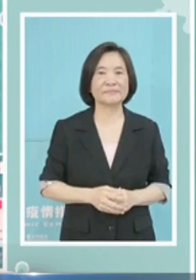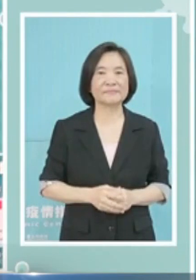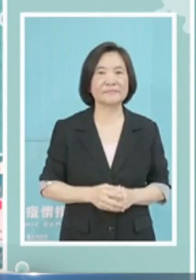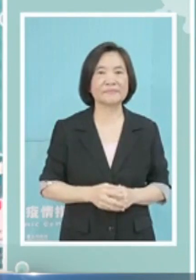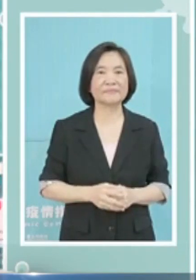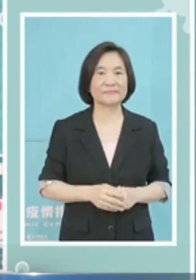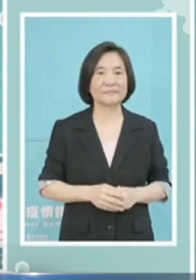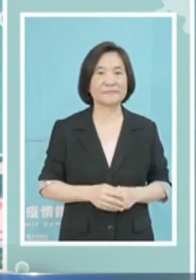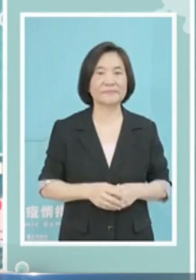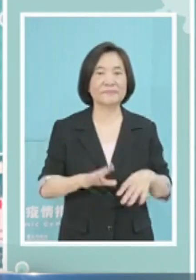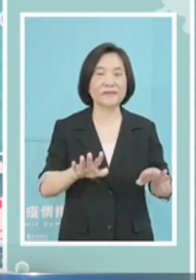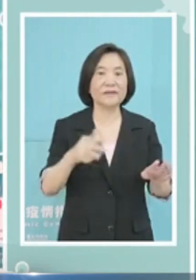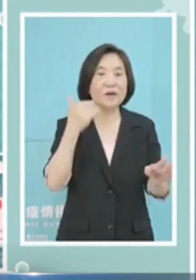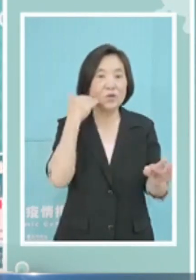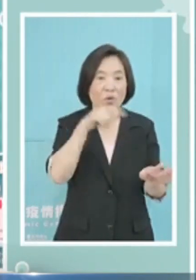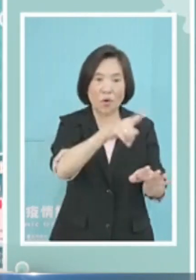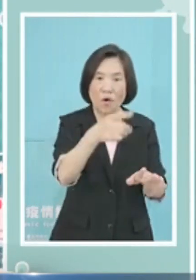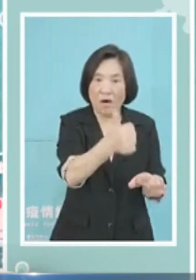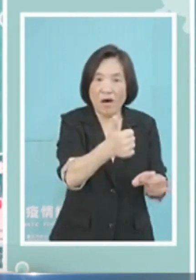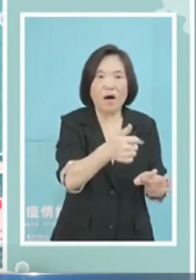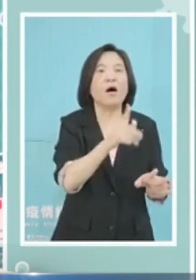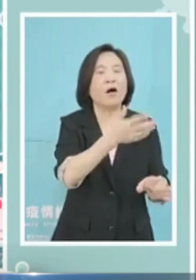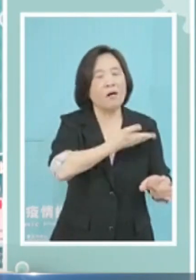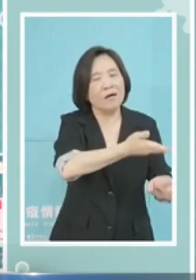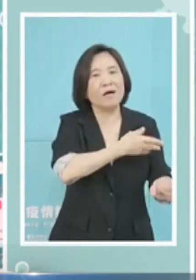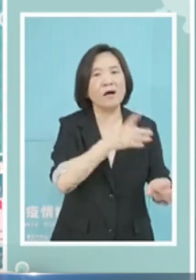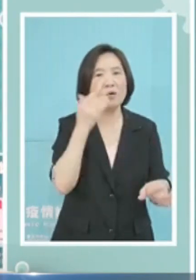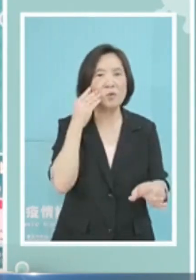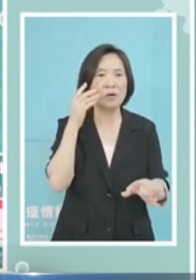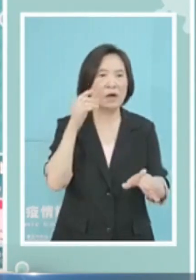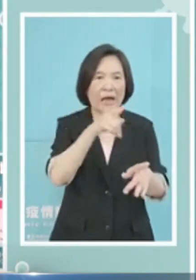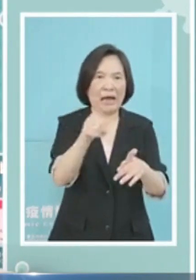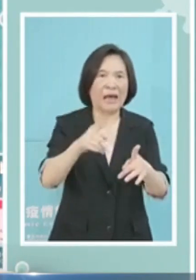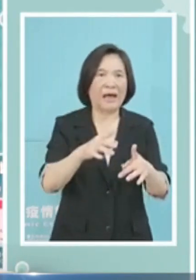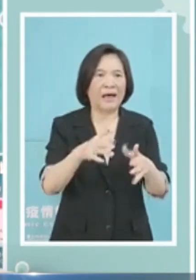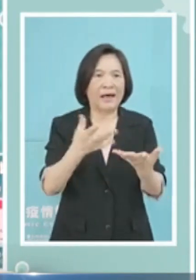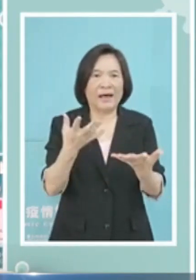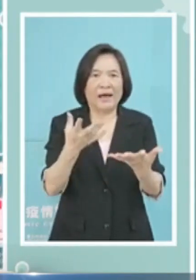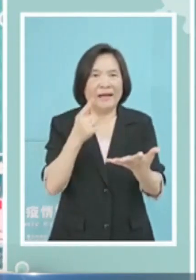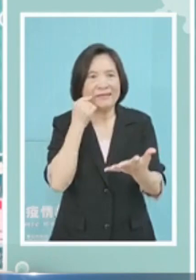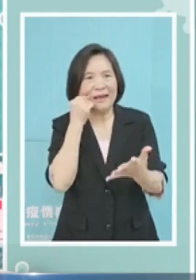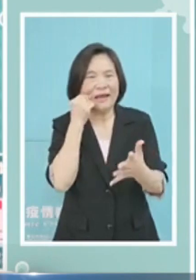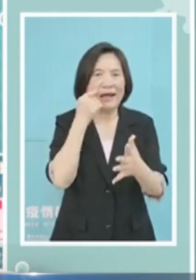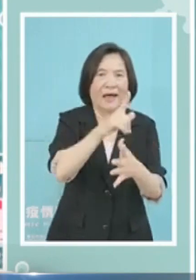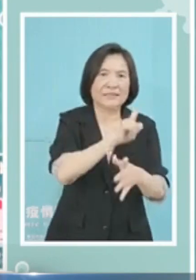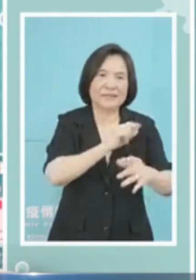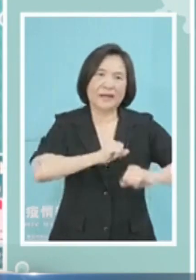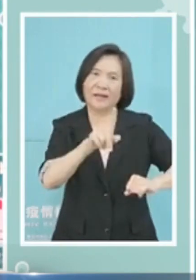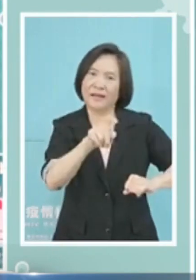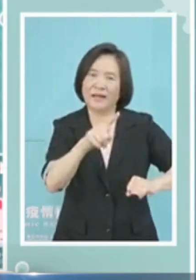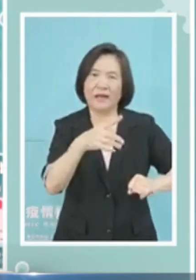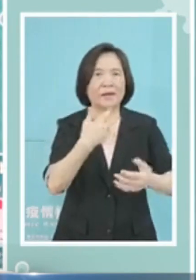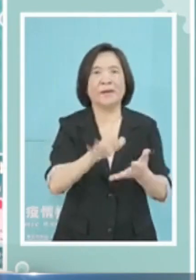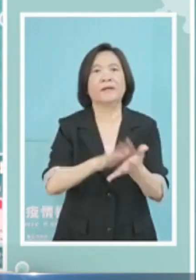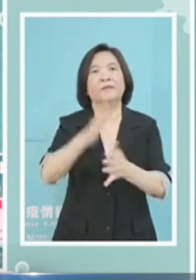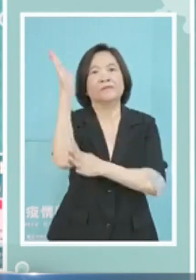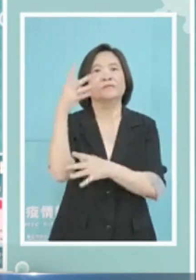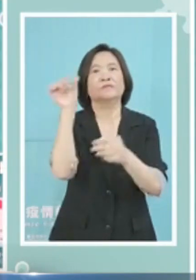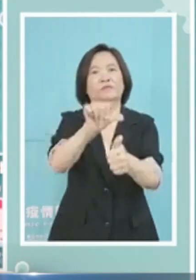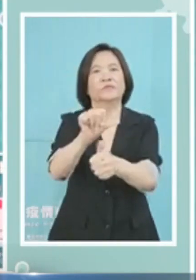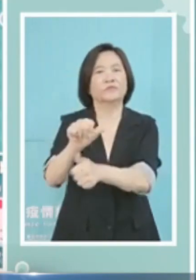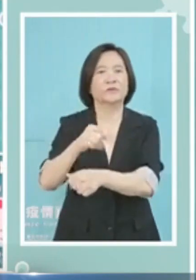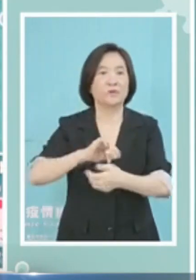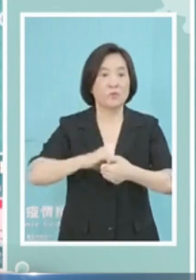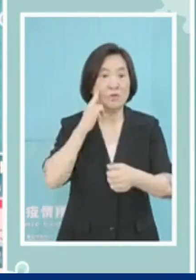好哦，但是如果弄不好的话，政府还是有处罚的权利的。我们会停，那给大家一到三